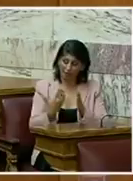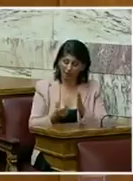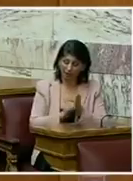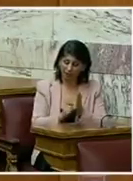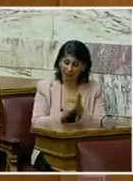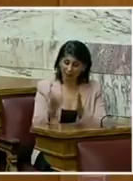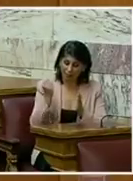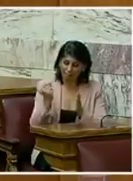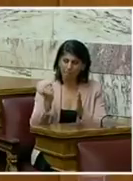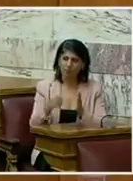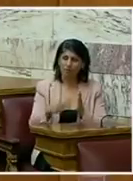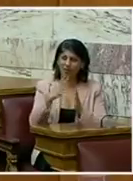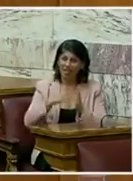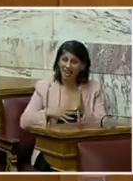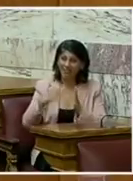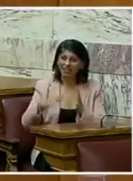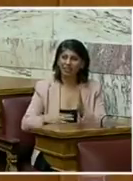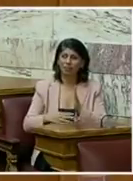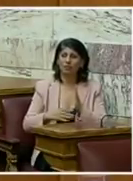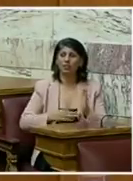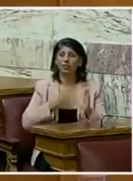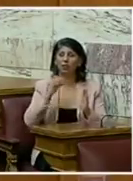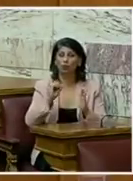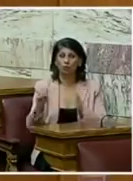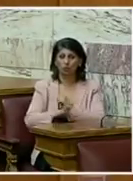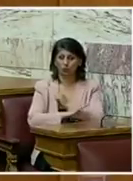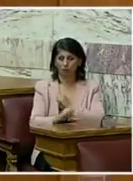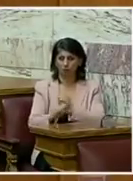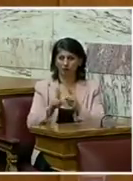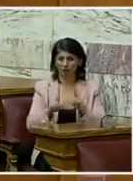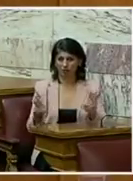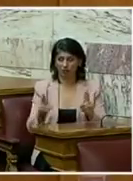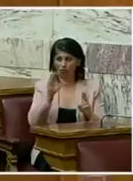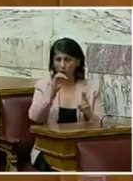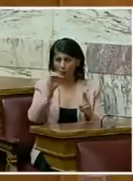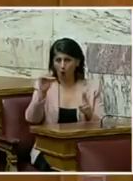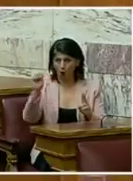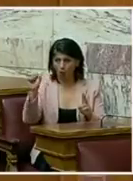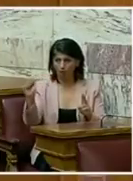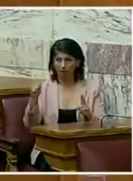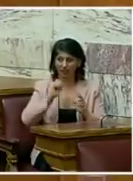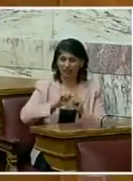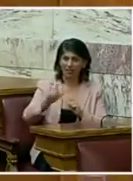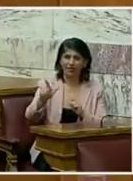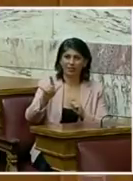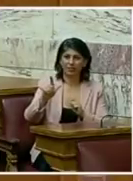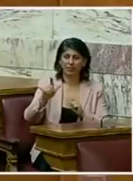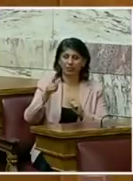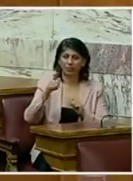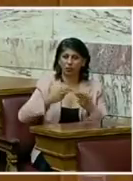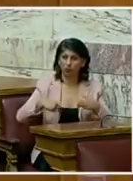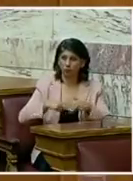έκθεση του κυρίου Σούλα, Γενικού Γραμματέα Διαφάνειας. Και μάλιστα ο ΟΣΑ έστειλε έγγραφο στην Γκρέκο, στο Συμβούλιο της Ευρώπης, και μας